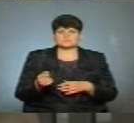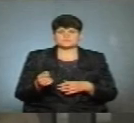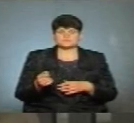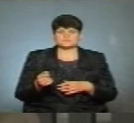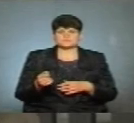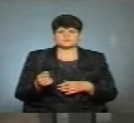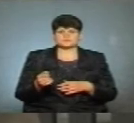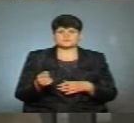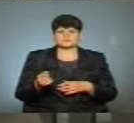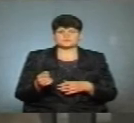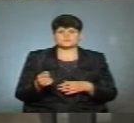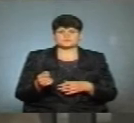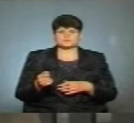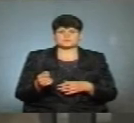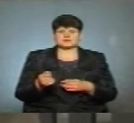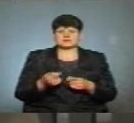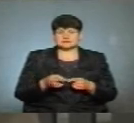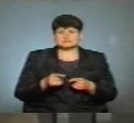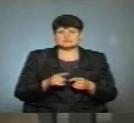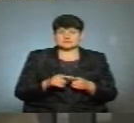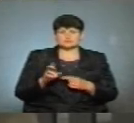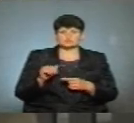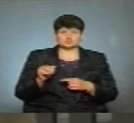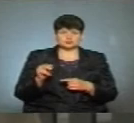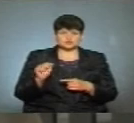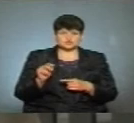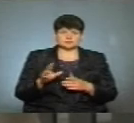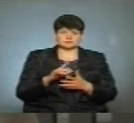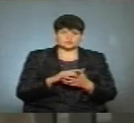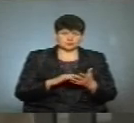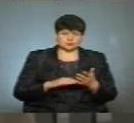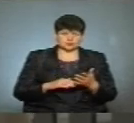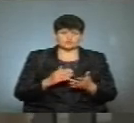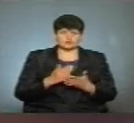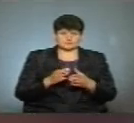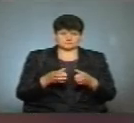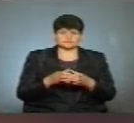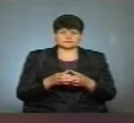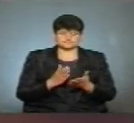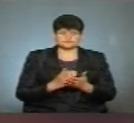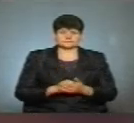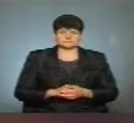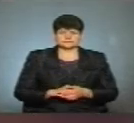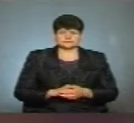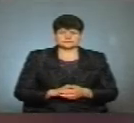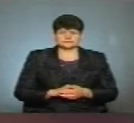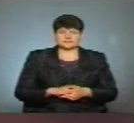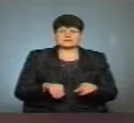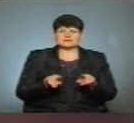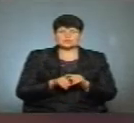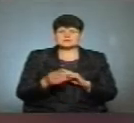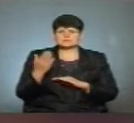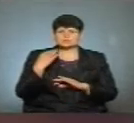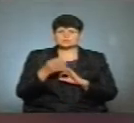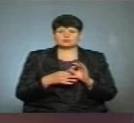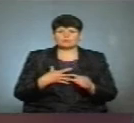Тернопіль, власне, Бучач продовжують діяти вогнища. Також за минулу